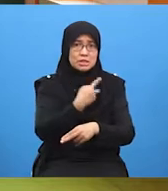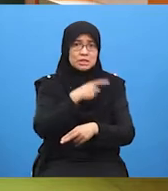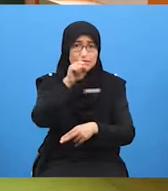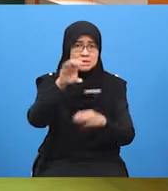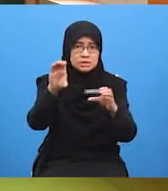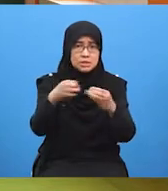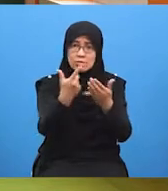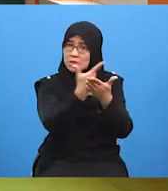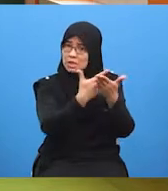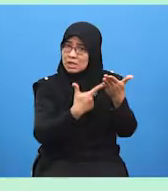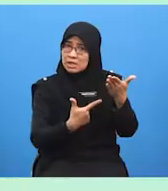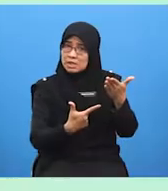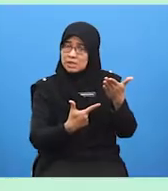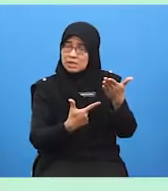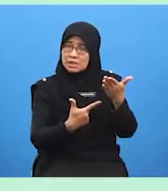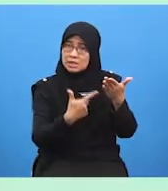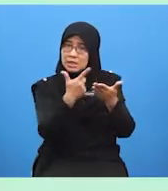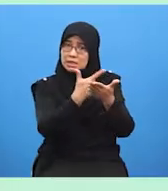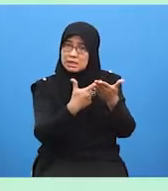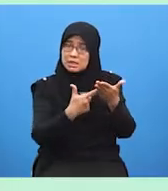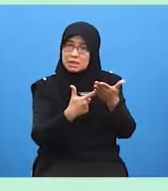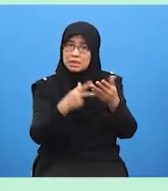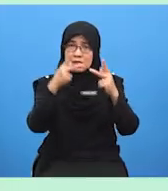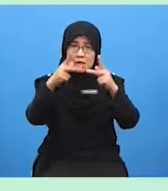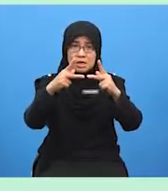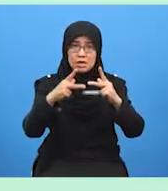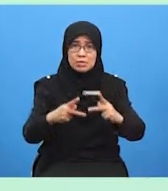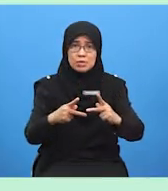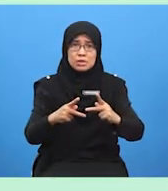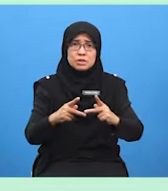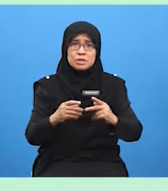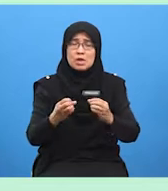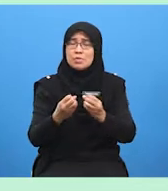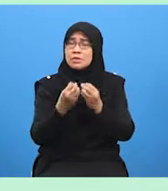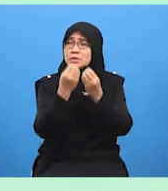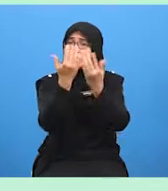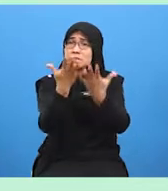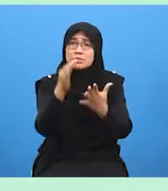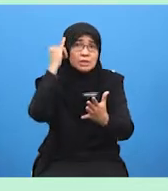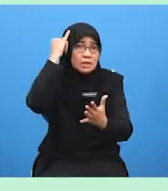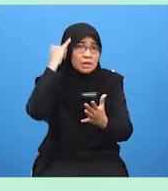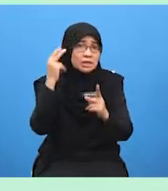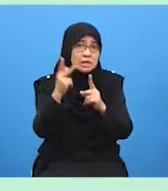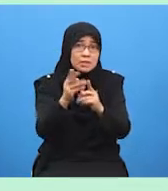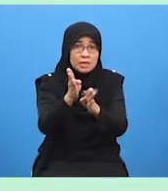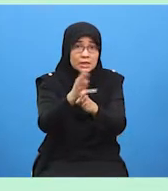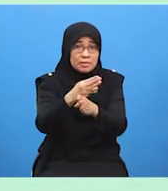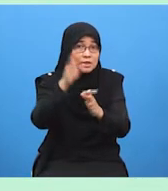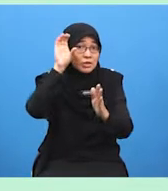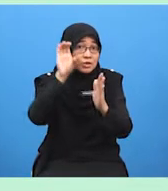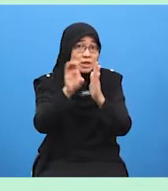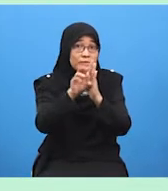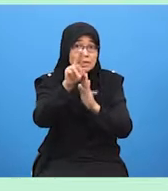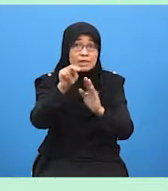membuat lakaran terlebih dahulu. Lakaran ialah proses menjelmakan idea kepada bentuk